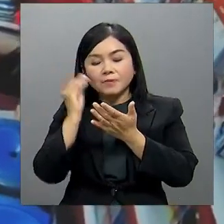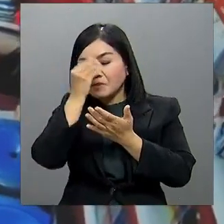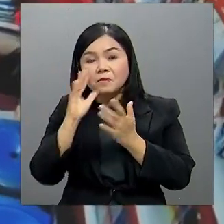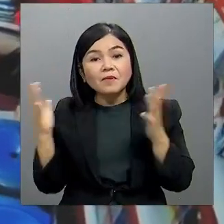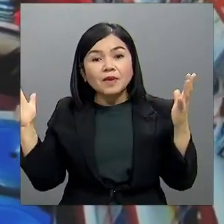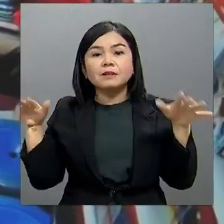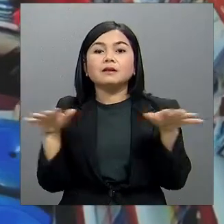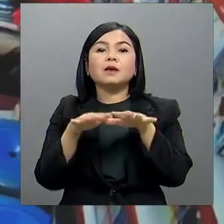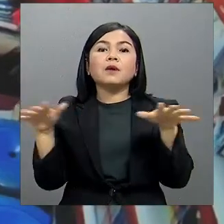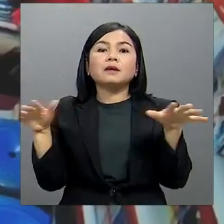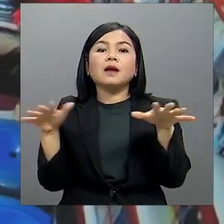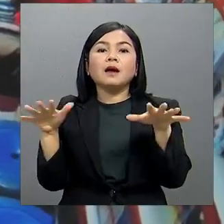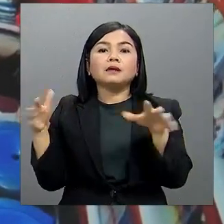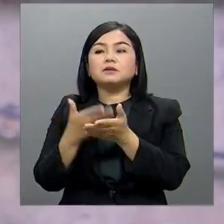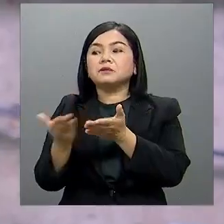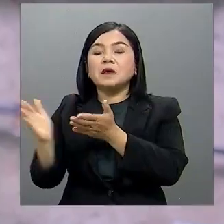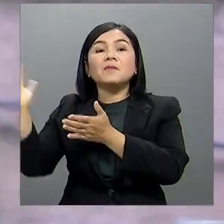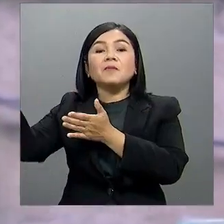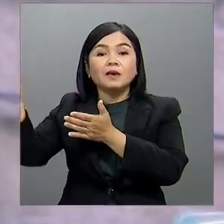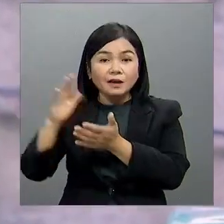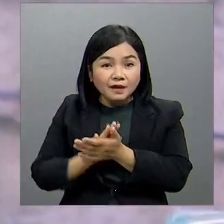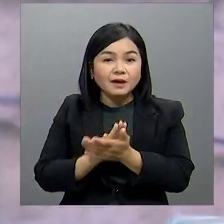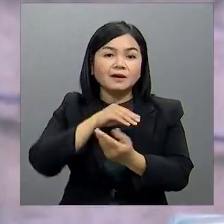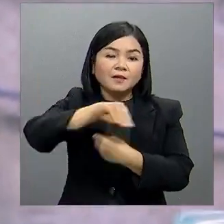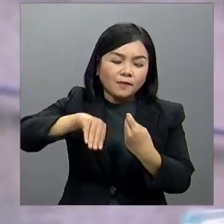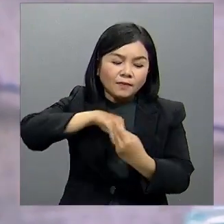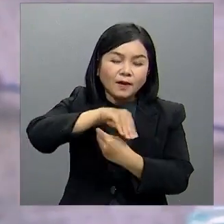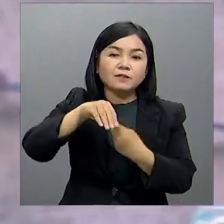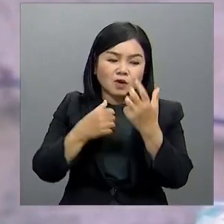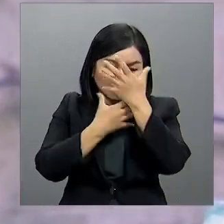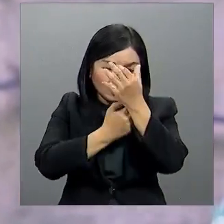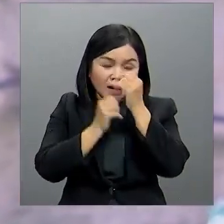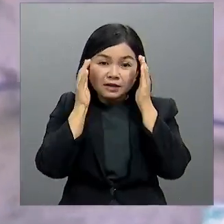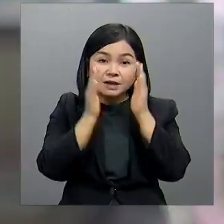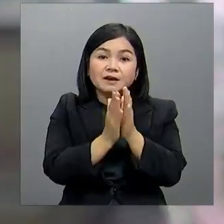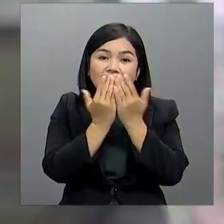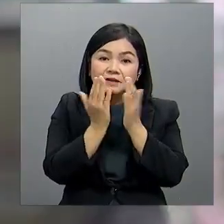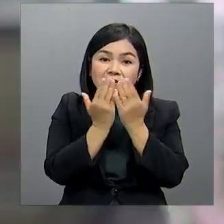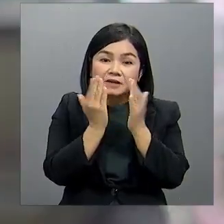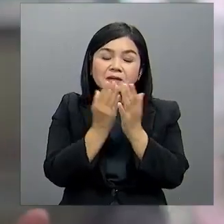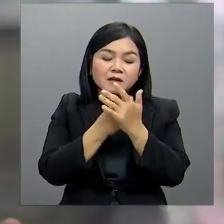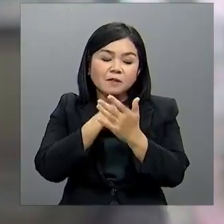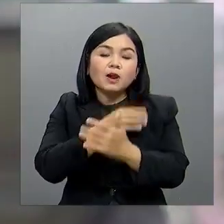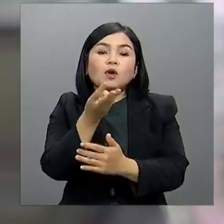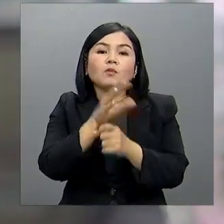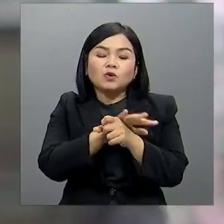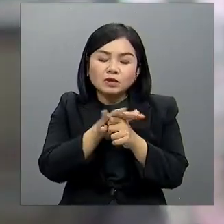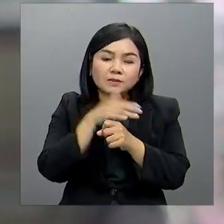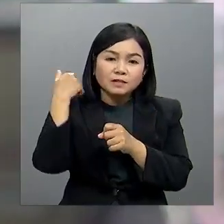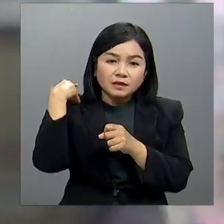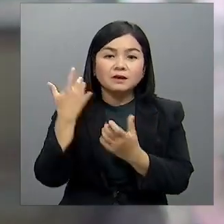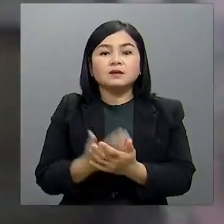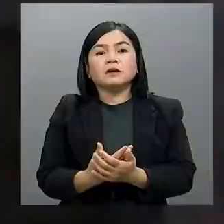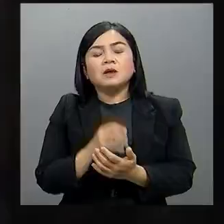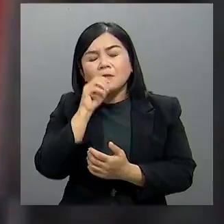มีใครจ่ายตรงนั้นเพราะฉะนั้นเราก็เลยมาสะใจตรงหนังสือที่ไม่ได้ว่าต้องผลกำไรมากมายตอนนี้แทบจะบอกเลยว่า